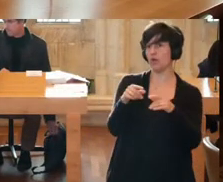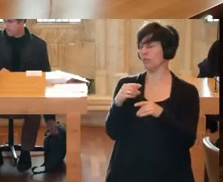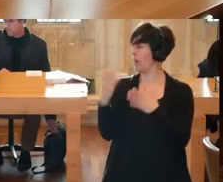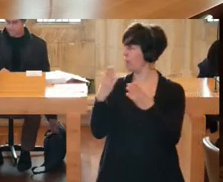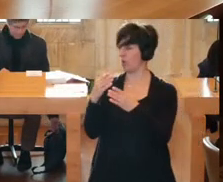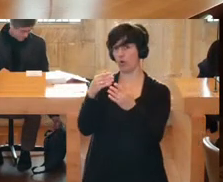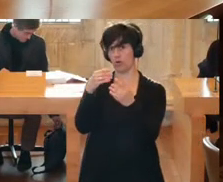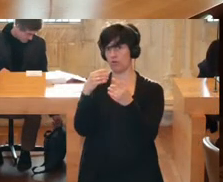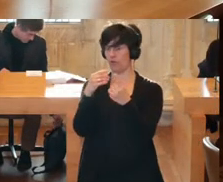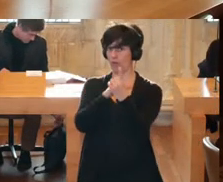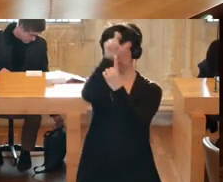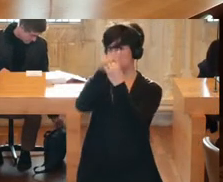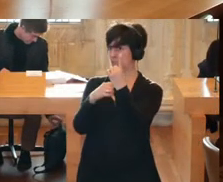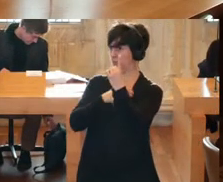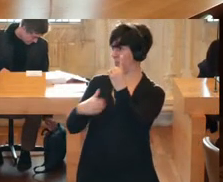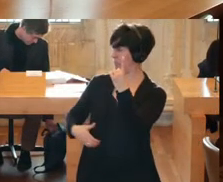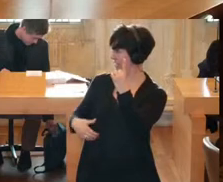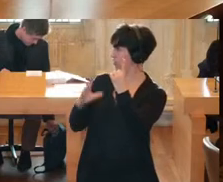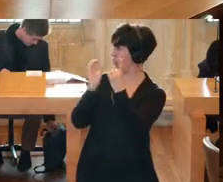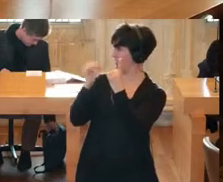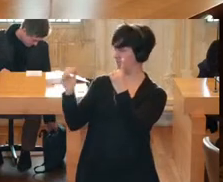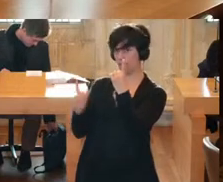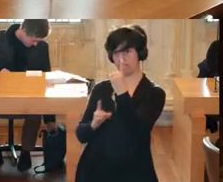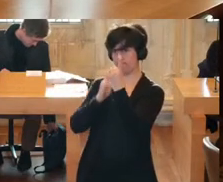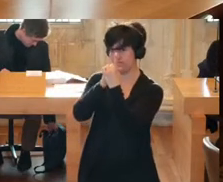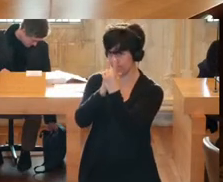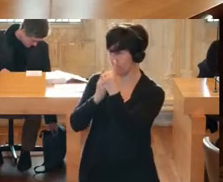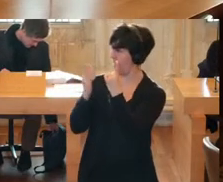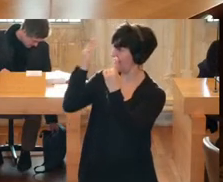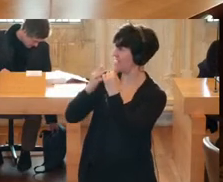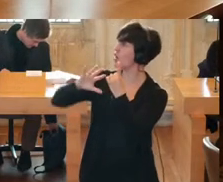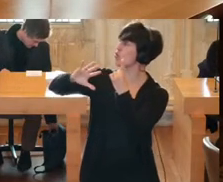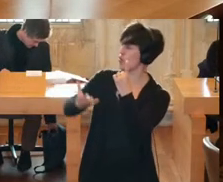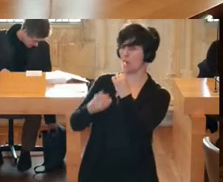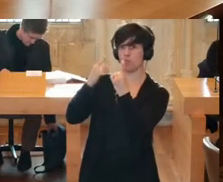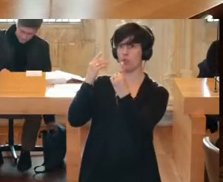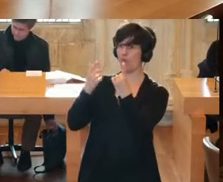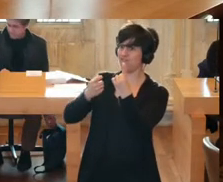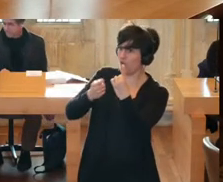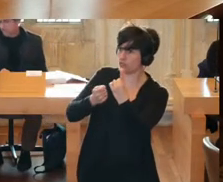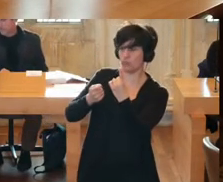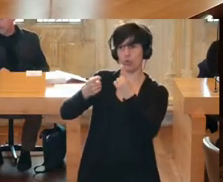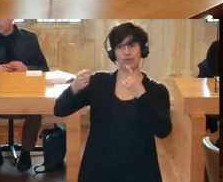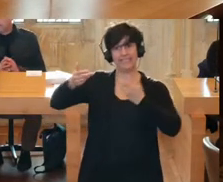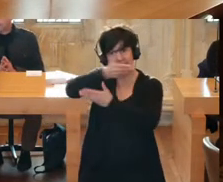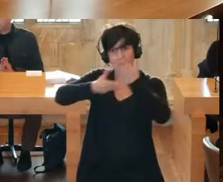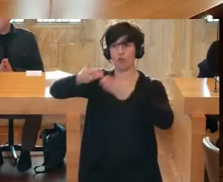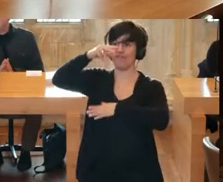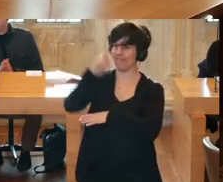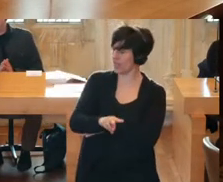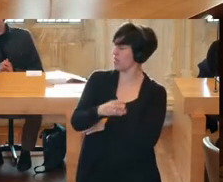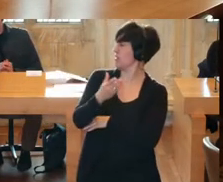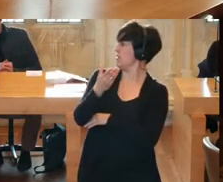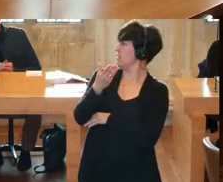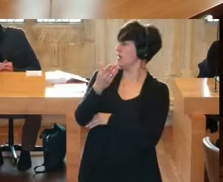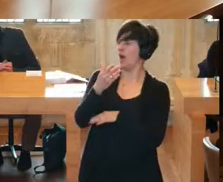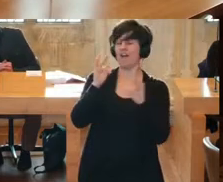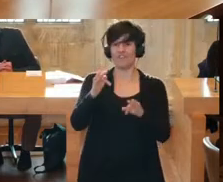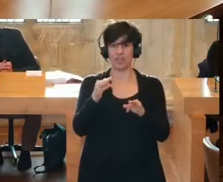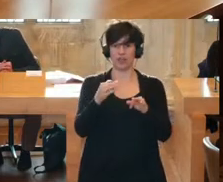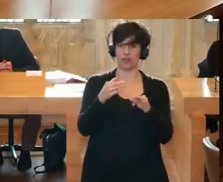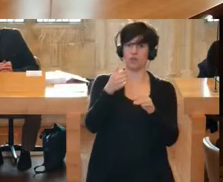Ouistreham, auprès des services de l'État, pour que s'institue un véritable dialogue, pour garantir qu'il soit mis fin à ces